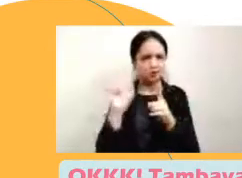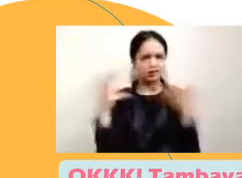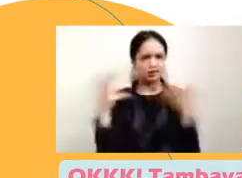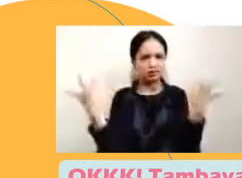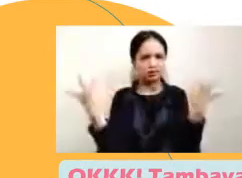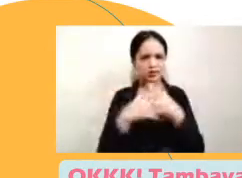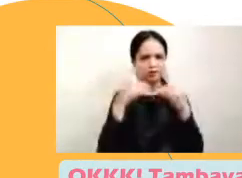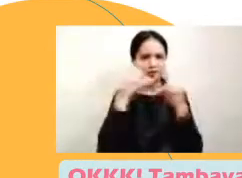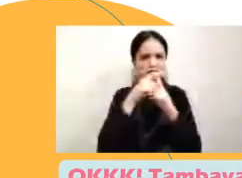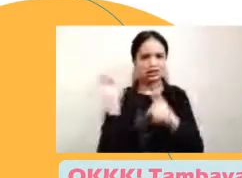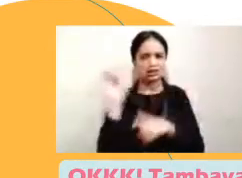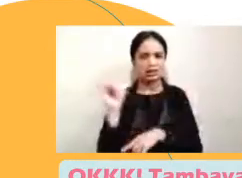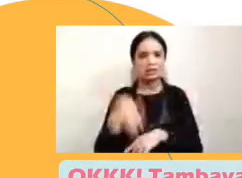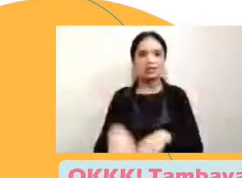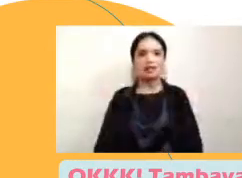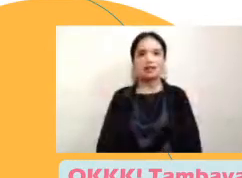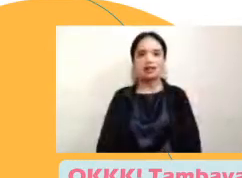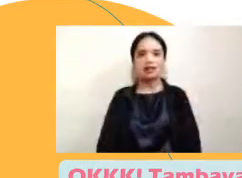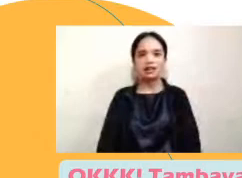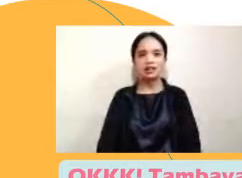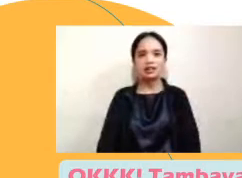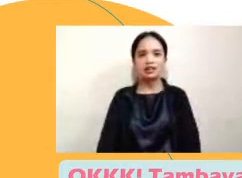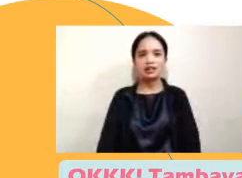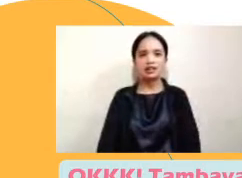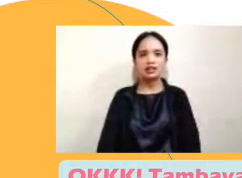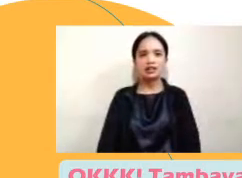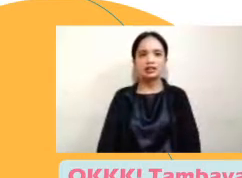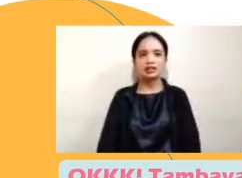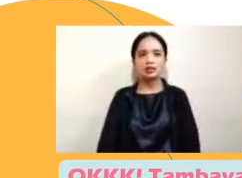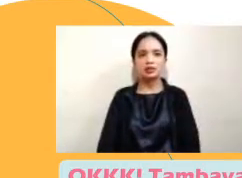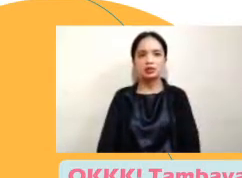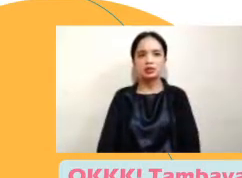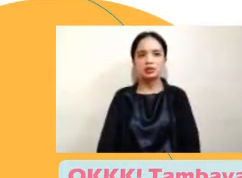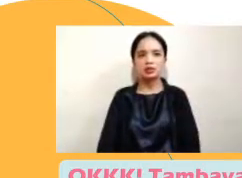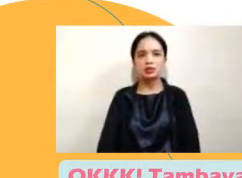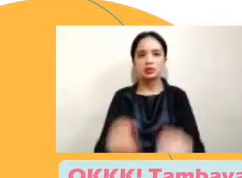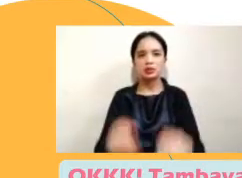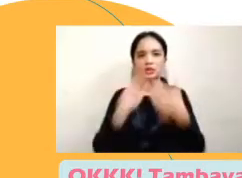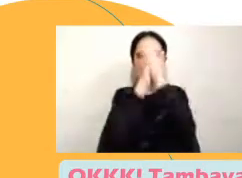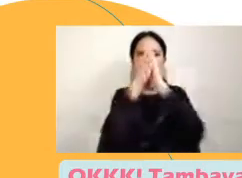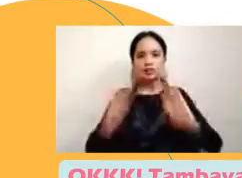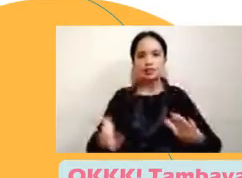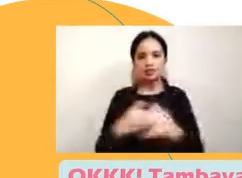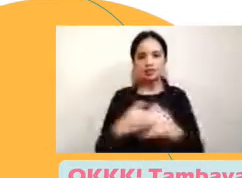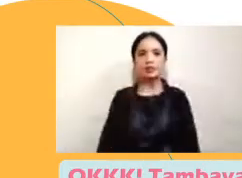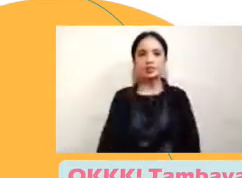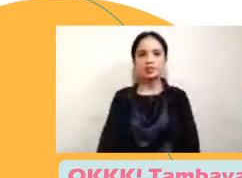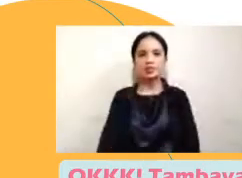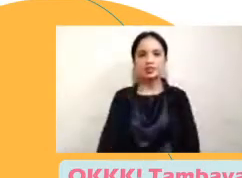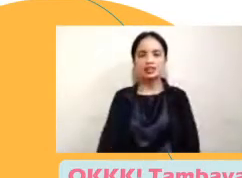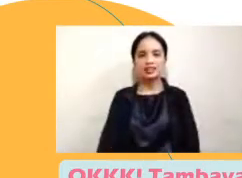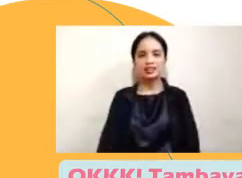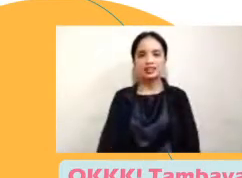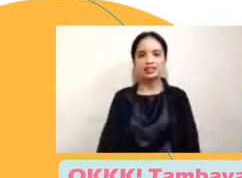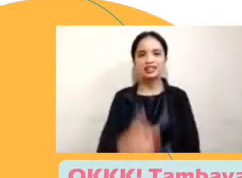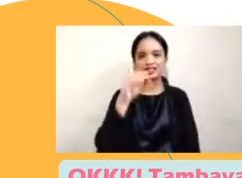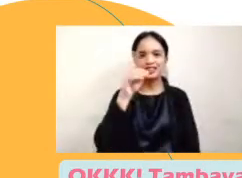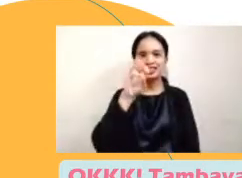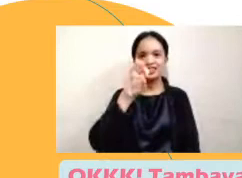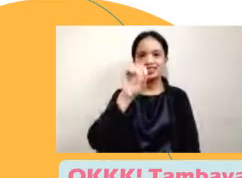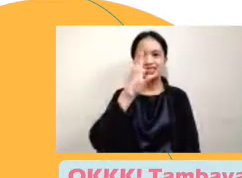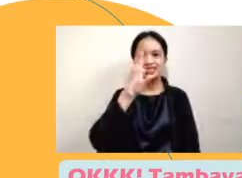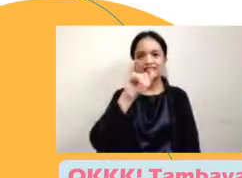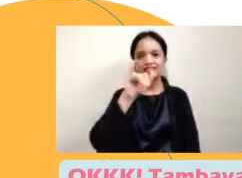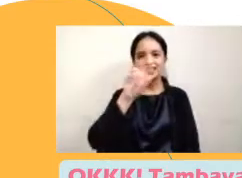Malay, payapa. Payapa daw. Okay, next. Mapagparaya. Diwata, aganda.